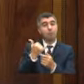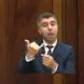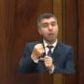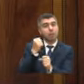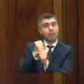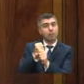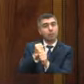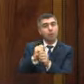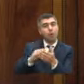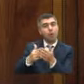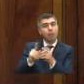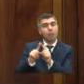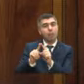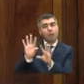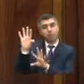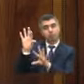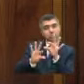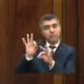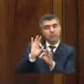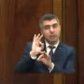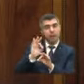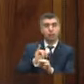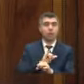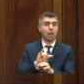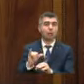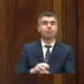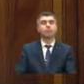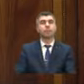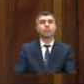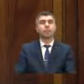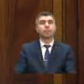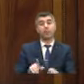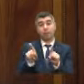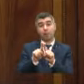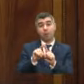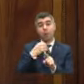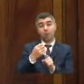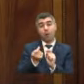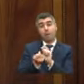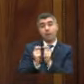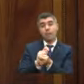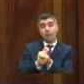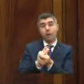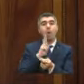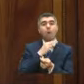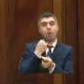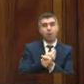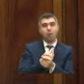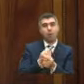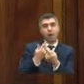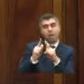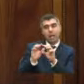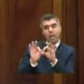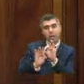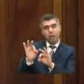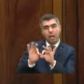سلطة الانتقائية فيما التزمتم به. ومن ثم نعتبر أن الإقدام على تعديل حكومي لا يدخل في باب الإجراءات